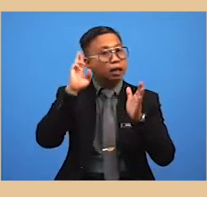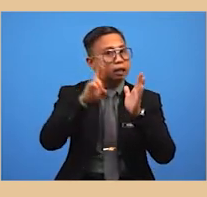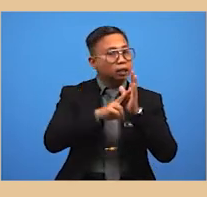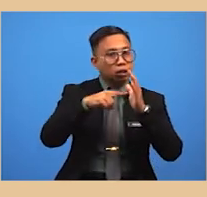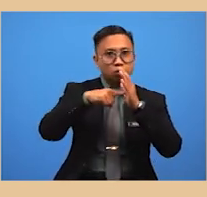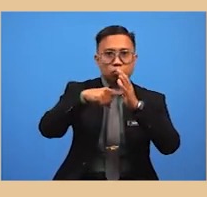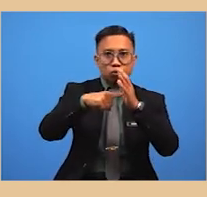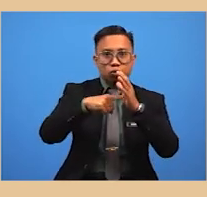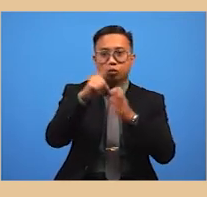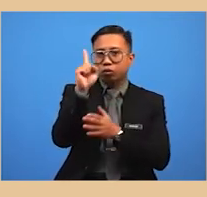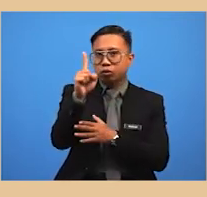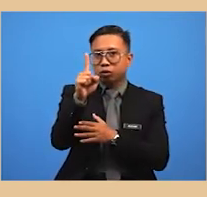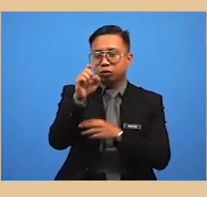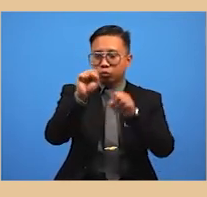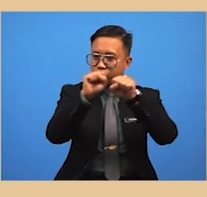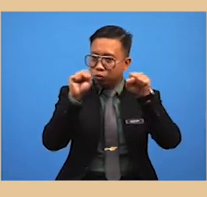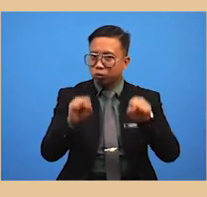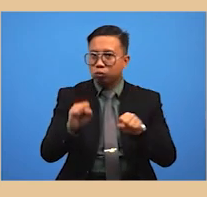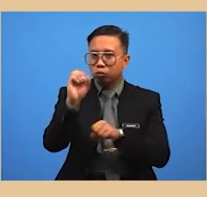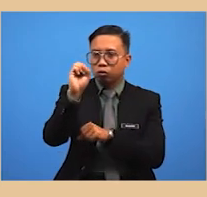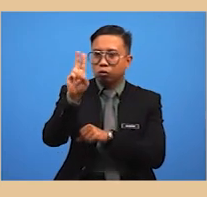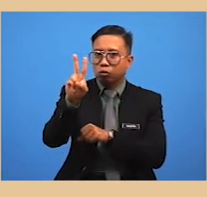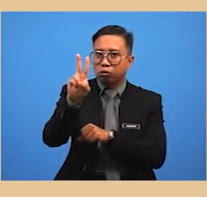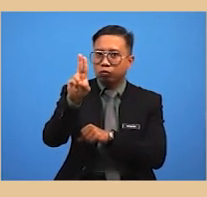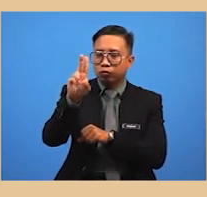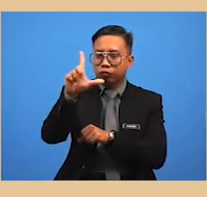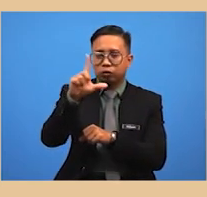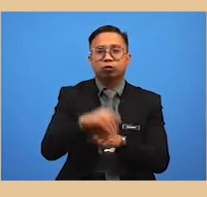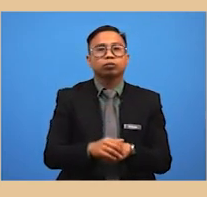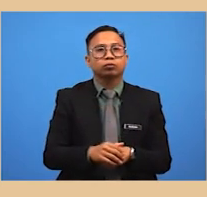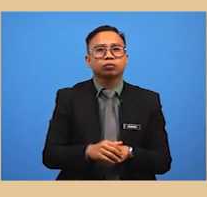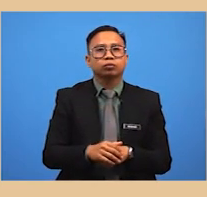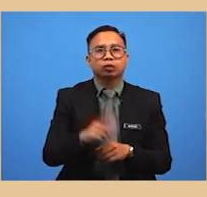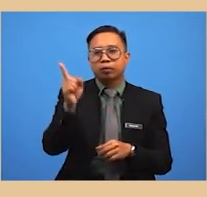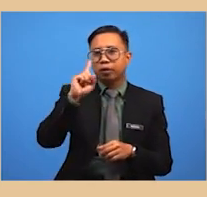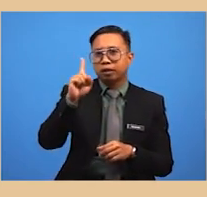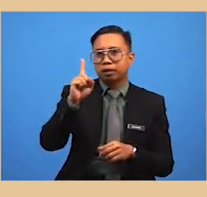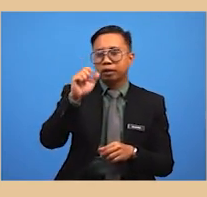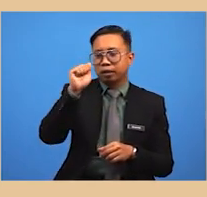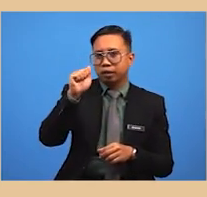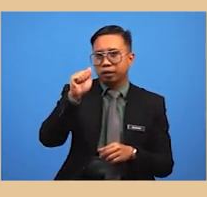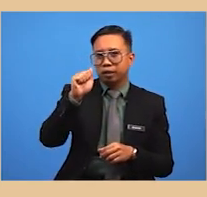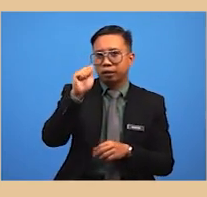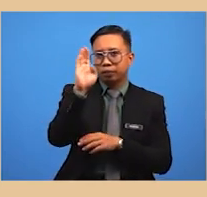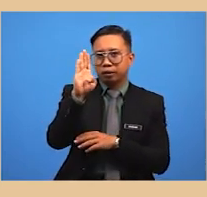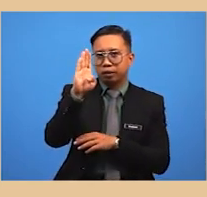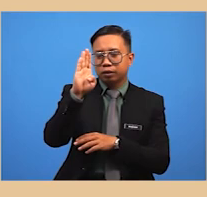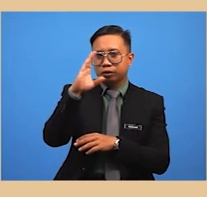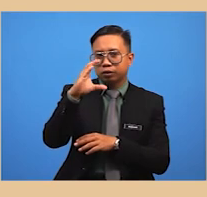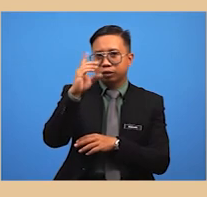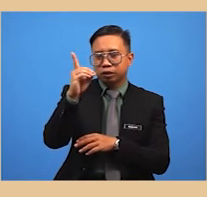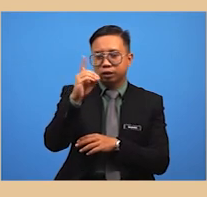rajah menunjukkan satu struktur ovul. Antara bahagian A, B,